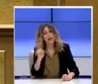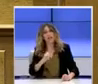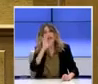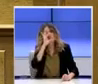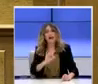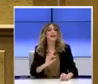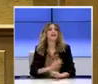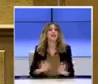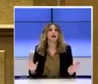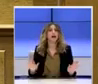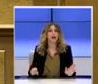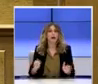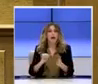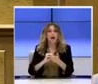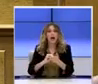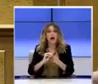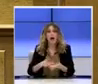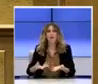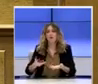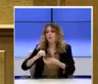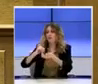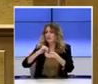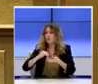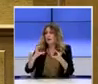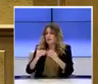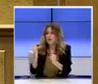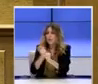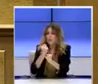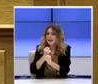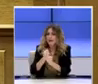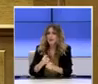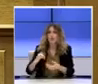των ανθρώπων της αγοράς, των οργανώσεών τους, για την οικονομία?